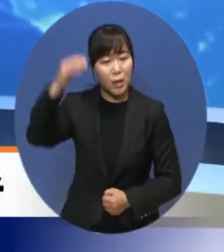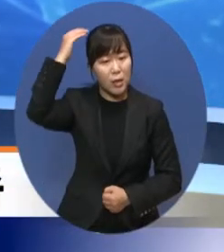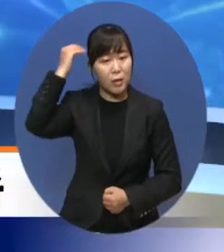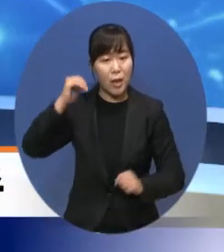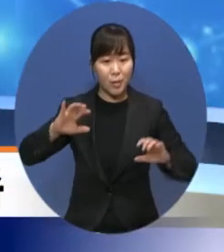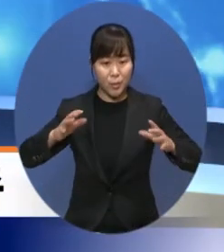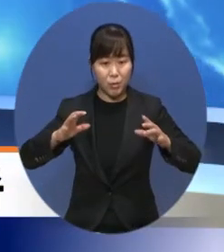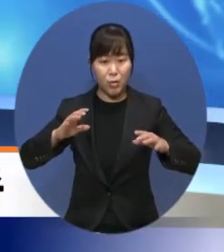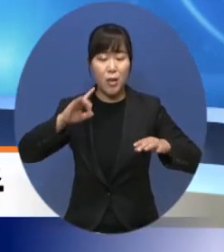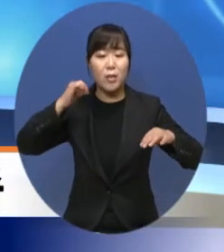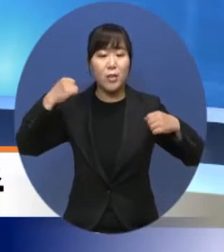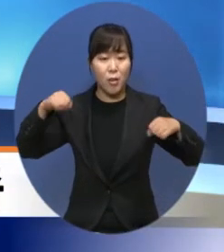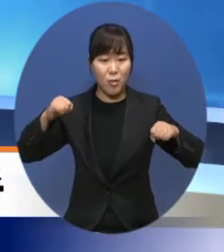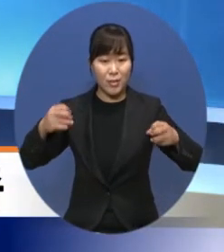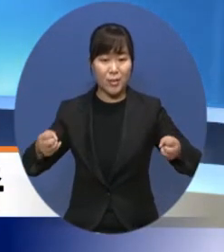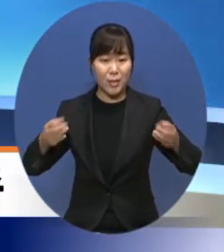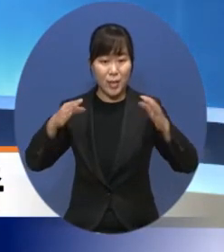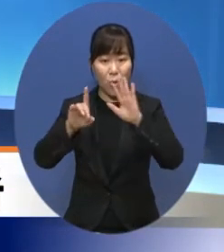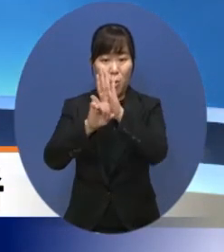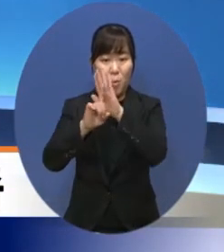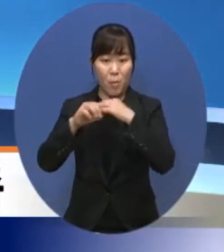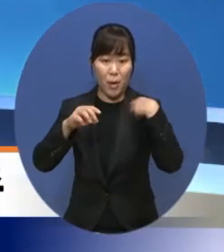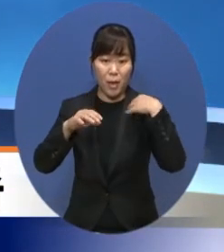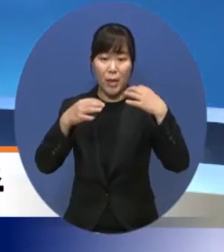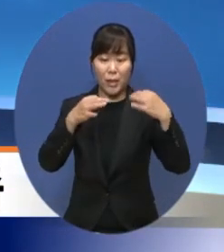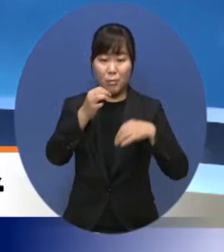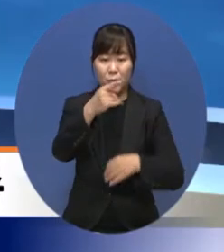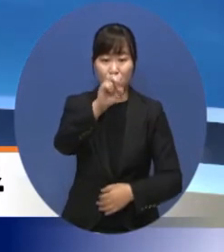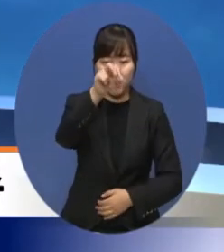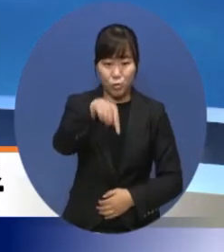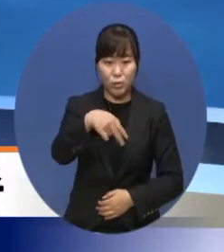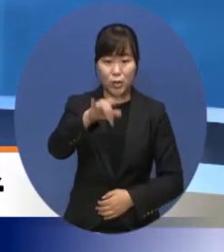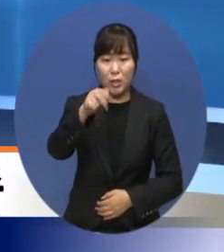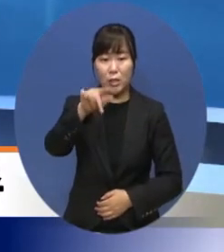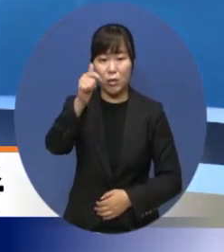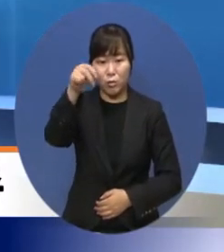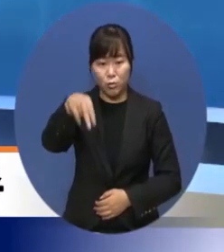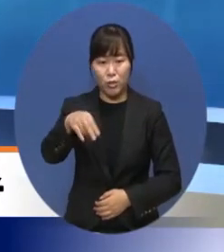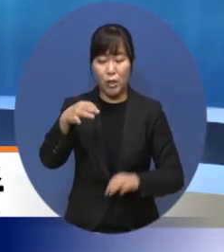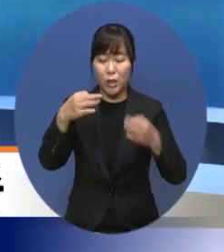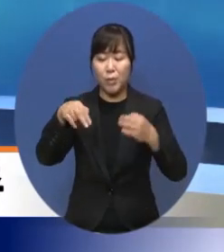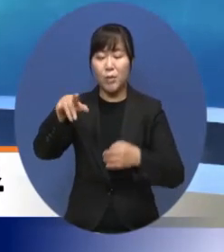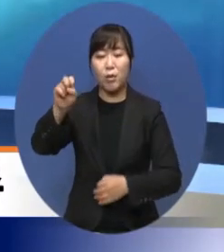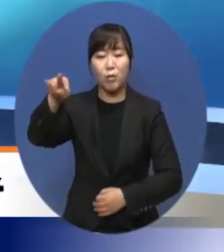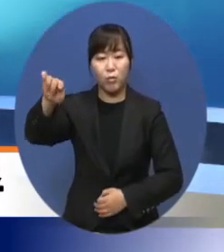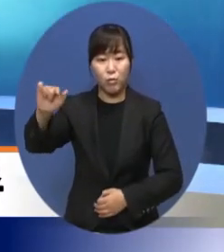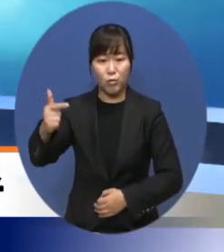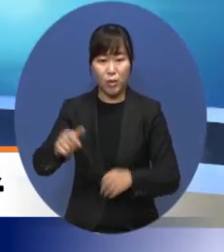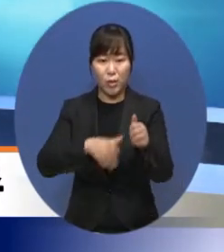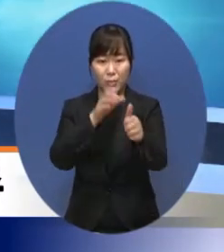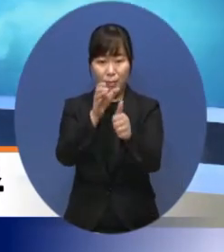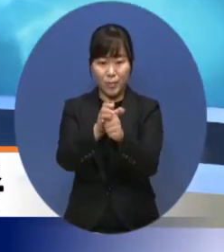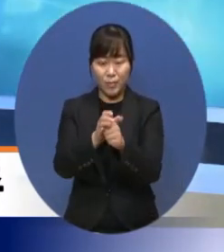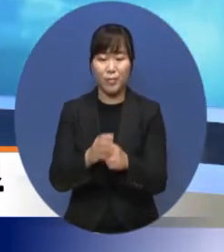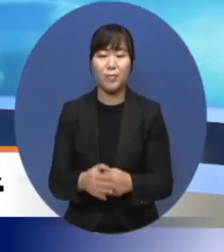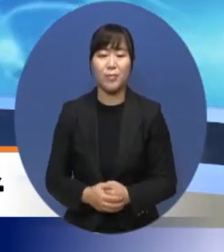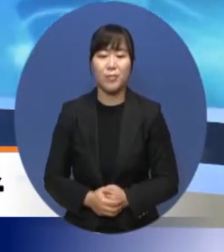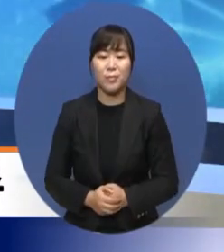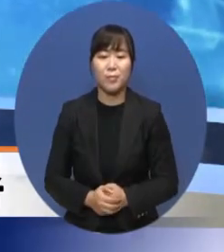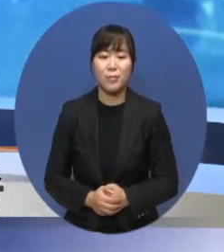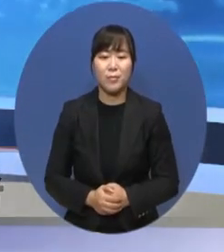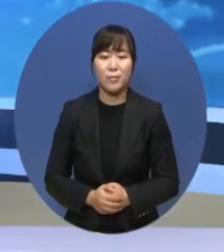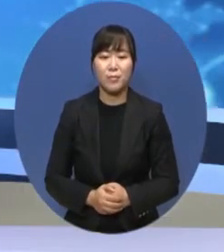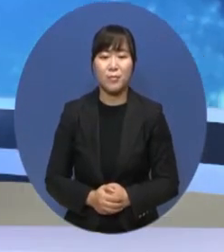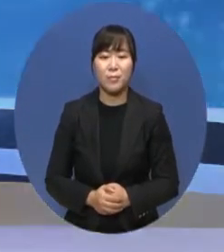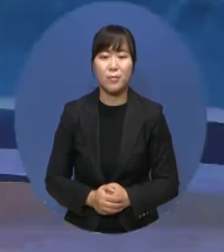대한민국 연극제 홍보대사에 배우 김응수와 진선규, 김성균이 위촉됐습니다. 김은균